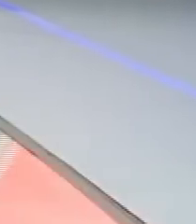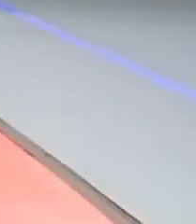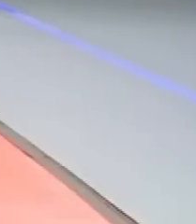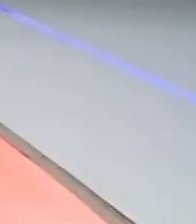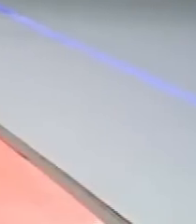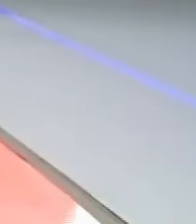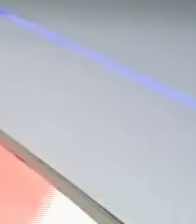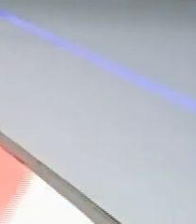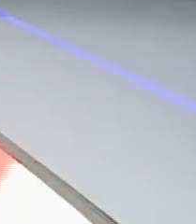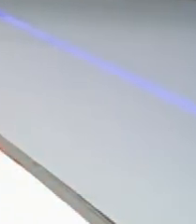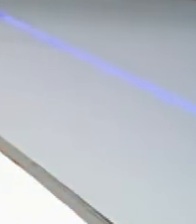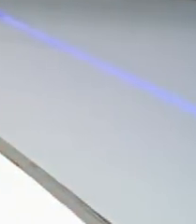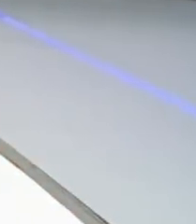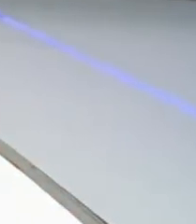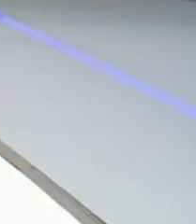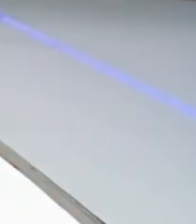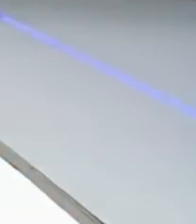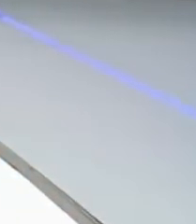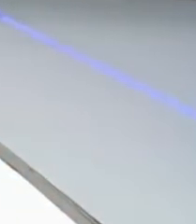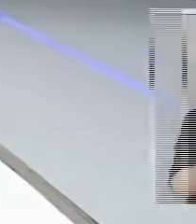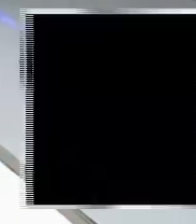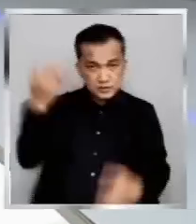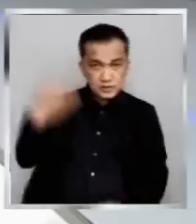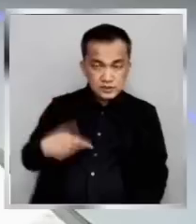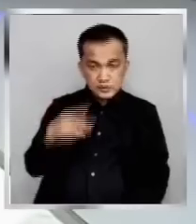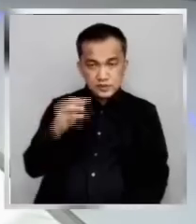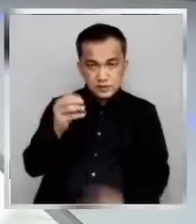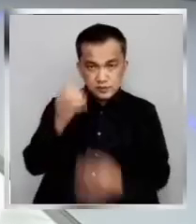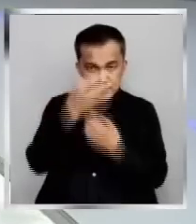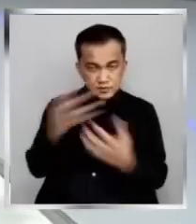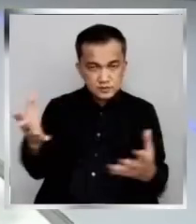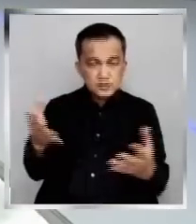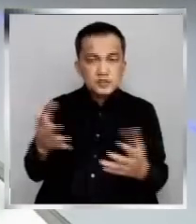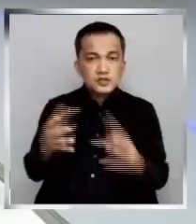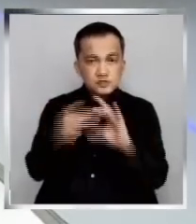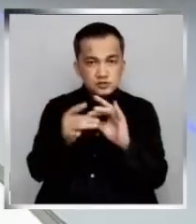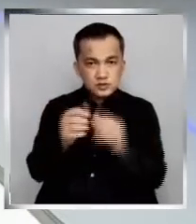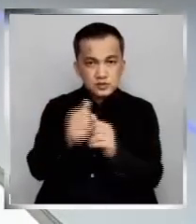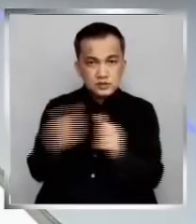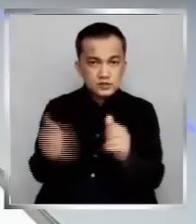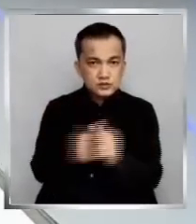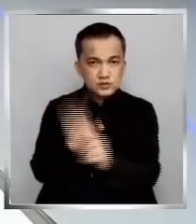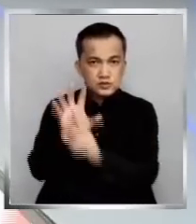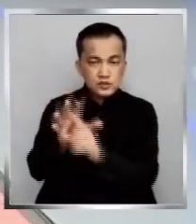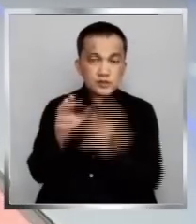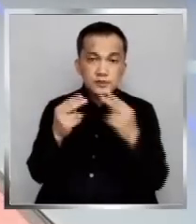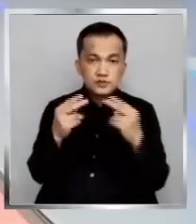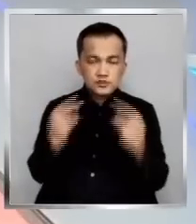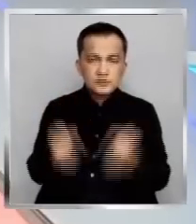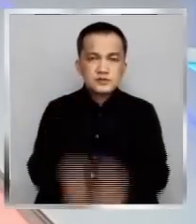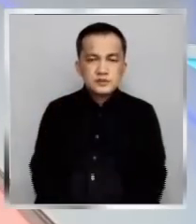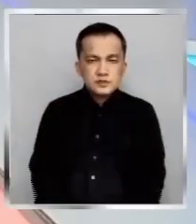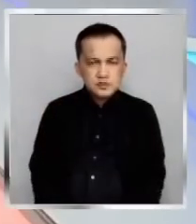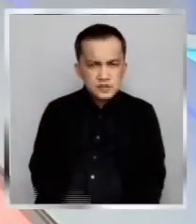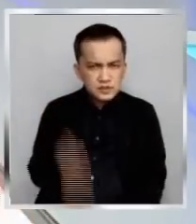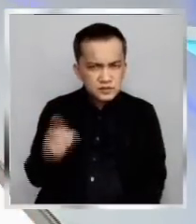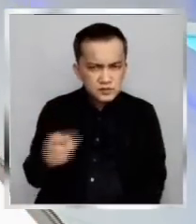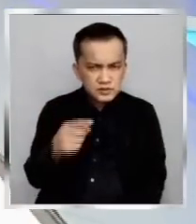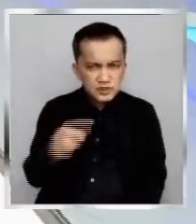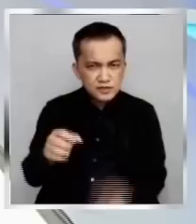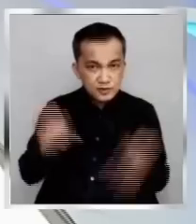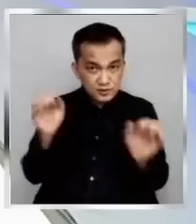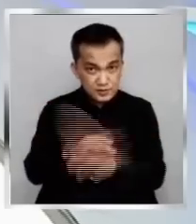Magandang hapon mga kapuso. Ako po ang inyong Kuya Kim na magbibigay sa inyo ng trivia sa likod ng mga trending na balita. Nakapag-revenge